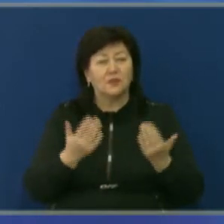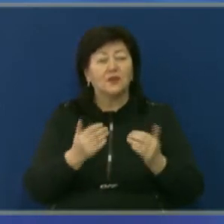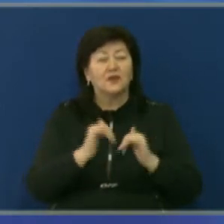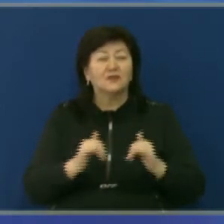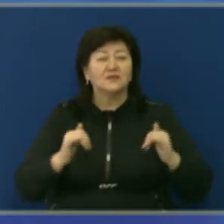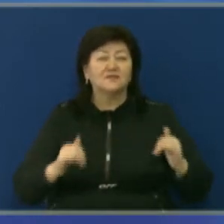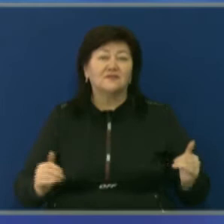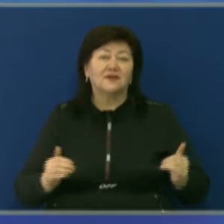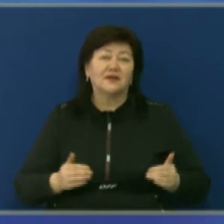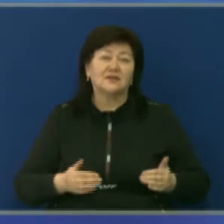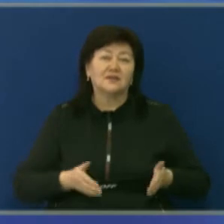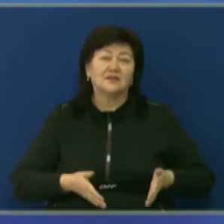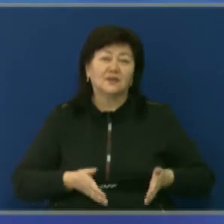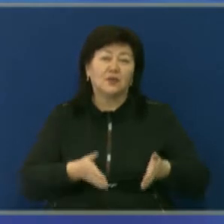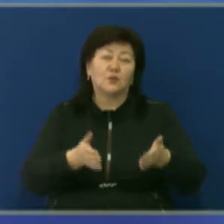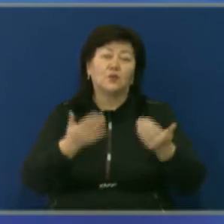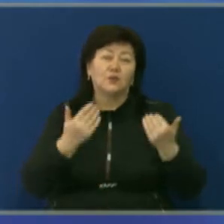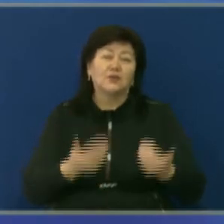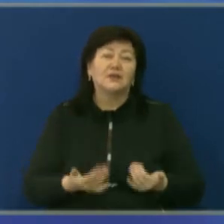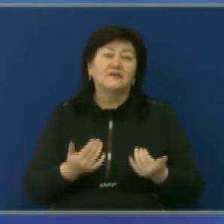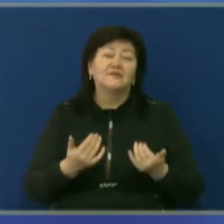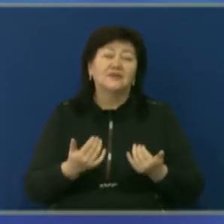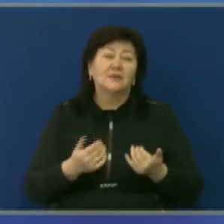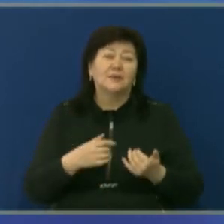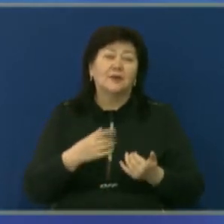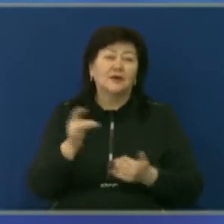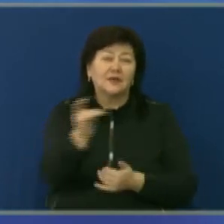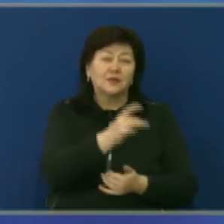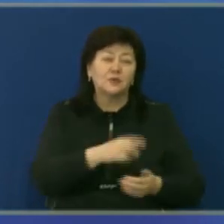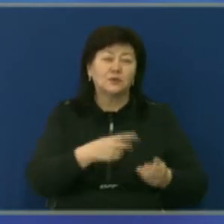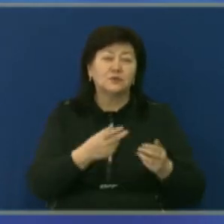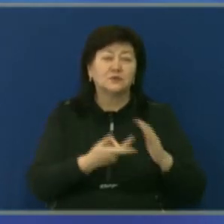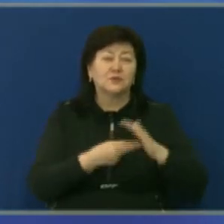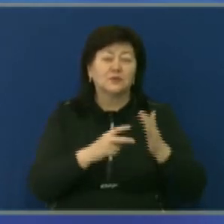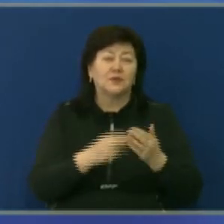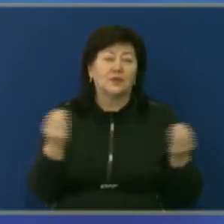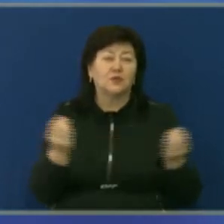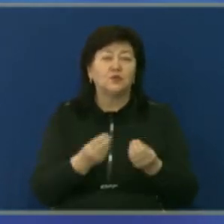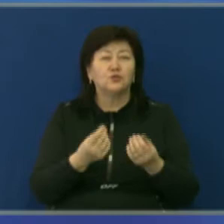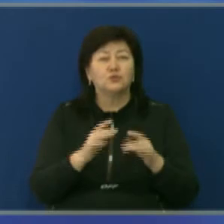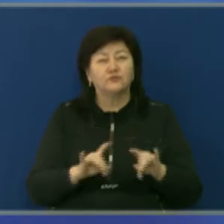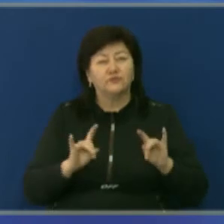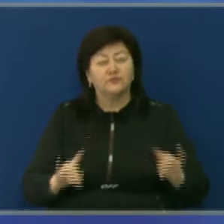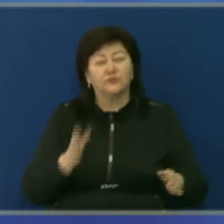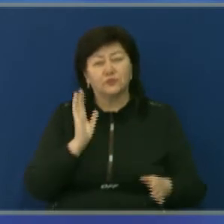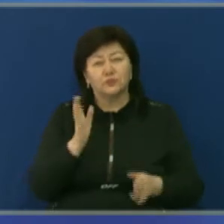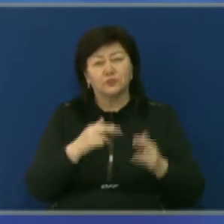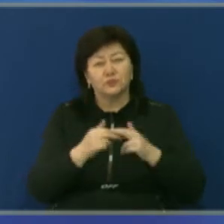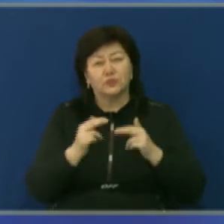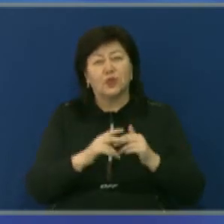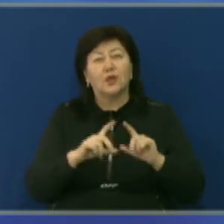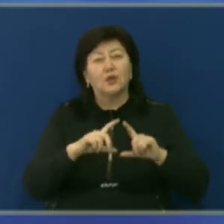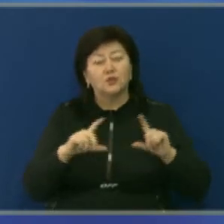инженерная инфраструктура. Также в ближайшие годы в данном районе предусмотрено строительство еще нескольких детских садов, школ,